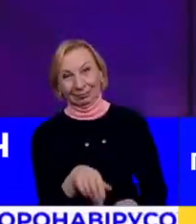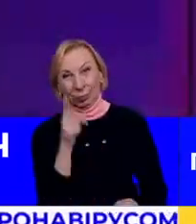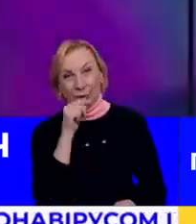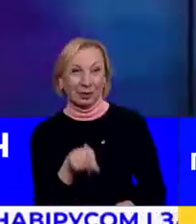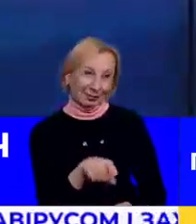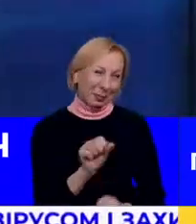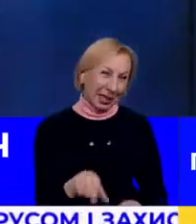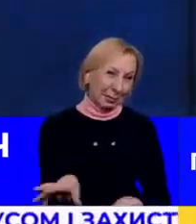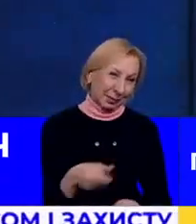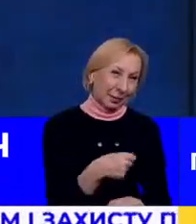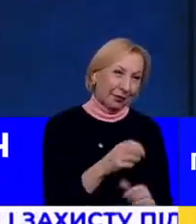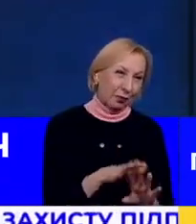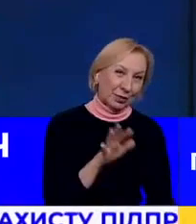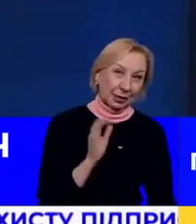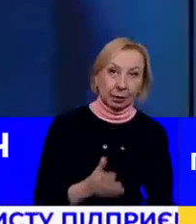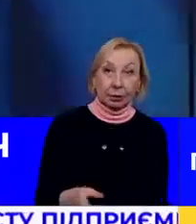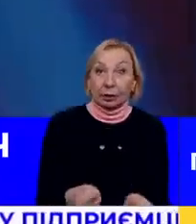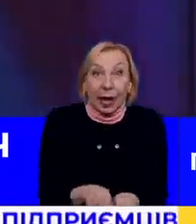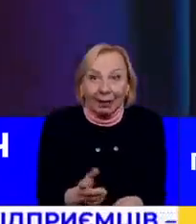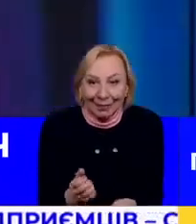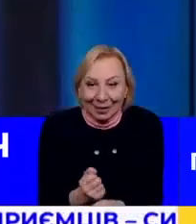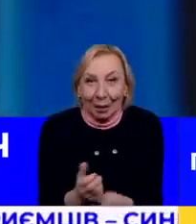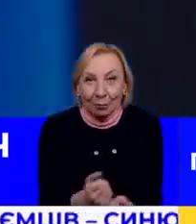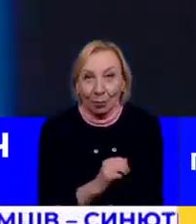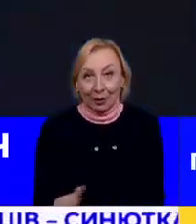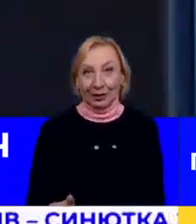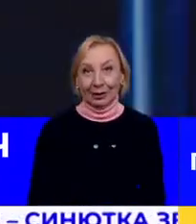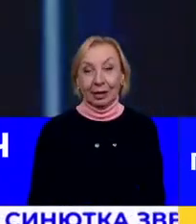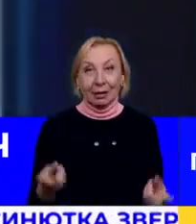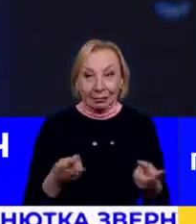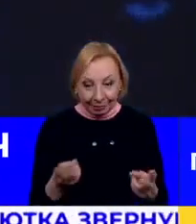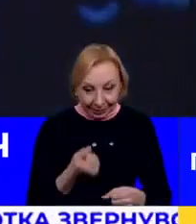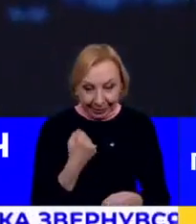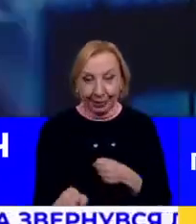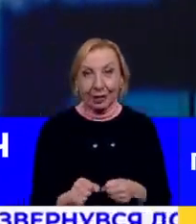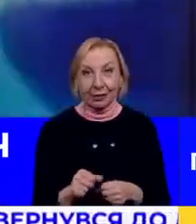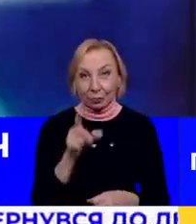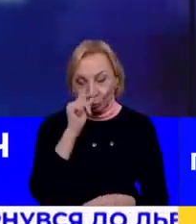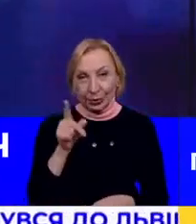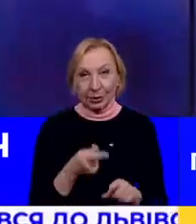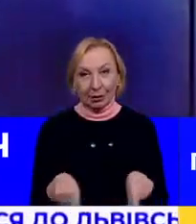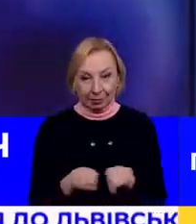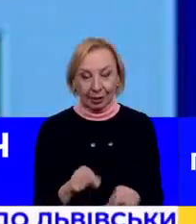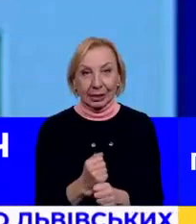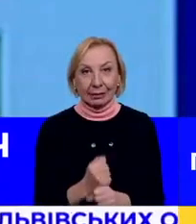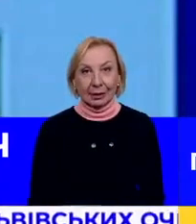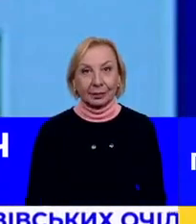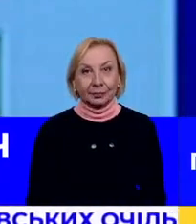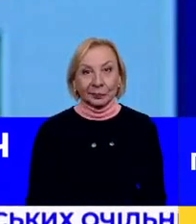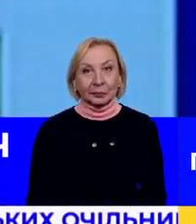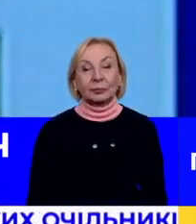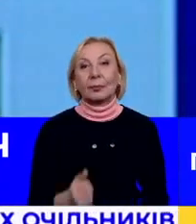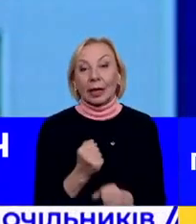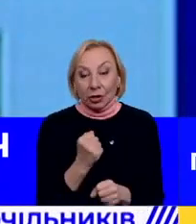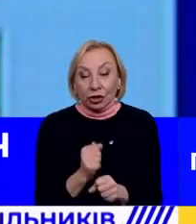ну да, хорошо, окей, выведу. Так не работает, его нужно заставлять это делать. Как вы его заставляете это делать? Шаги, о которых